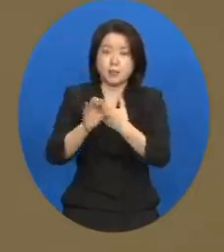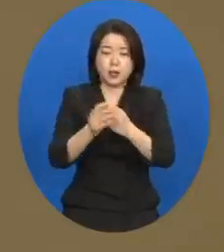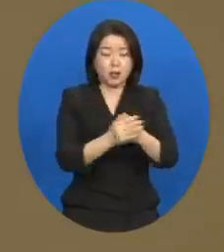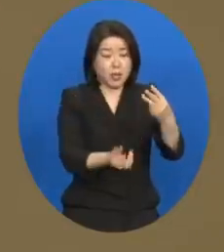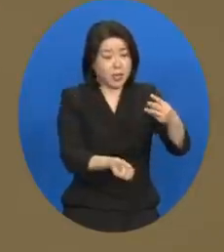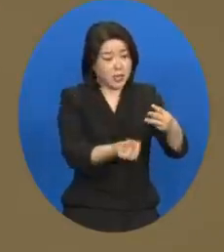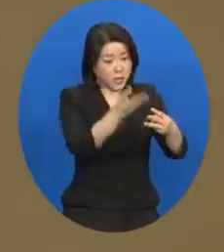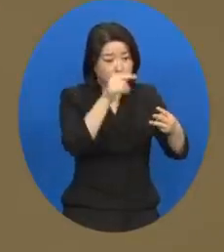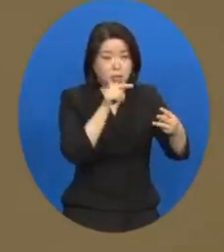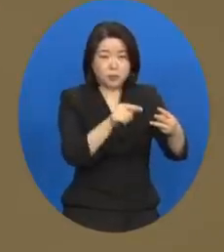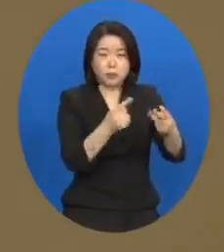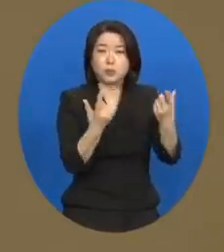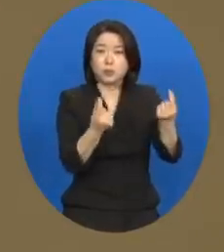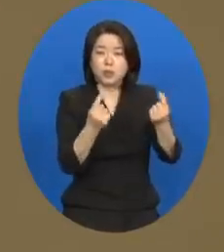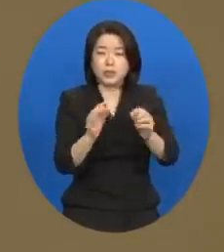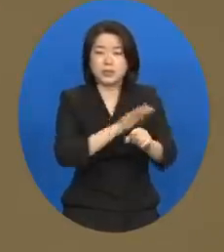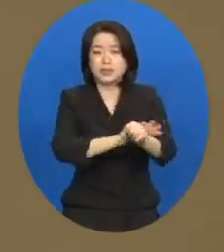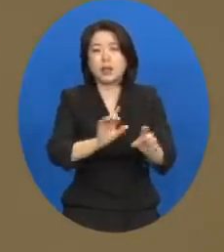지파가 잘 사는 거예요.